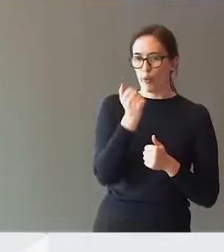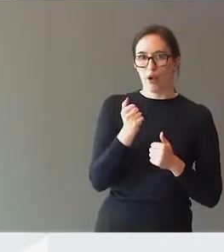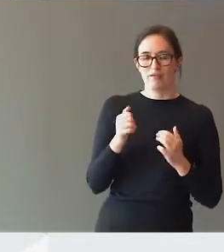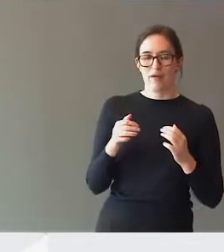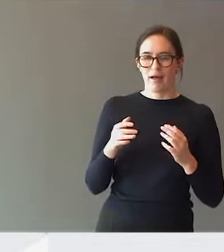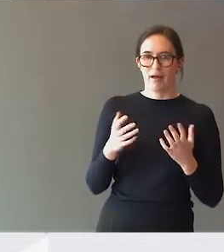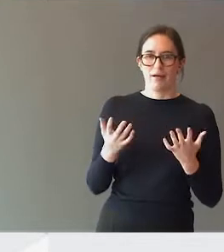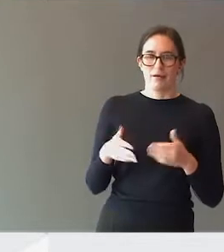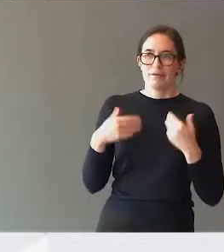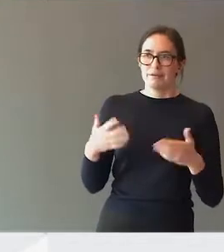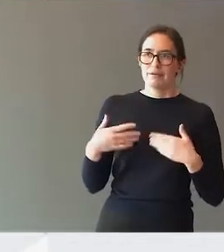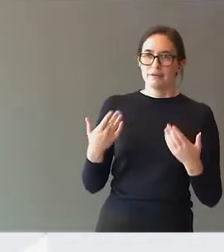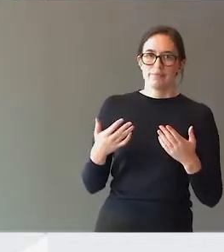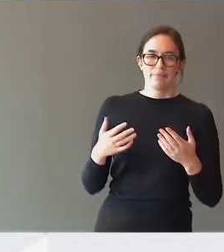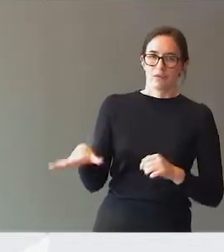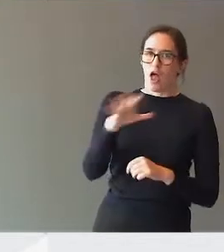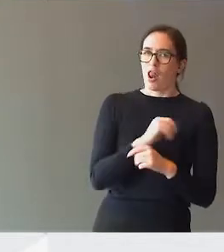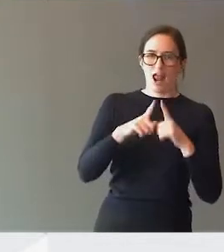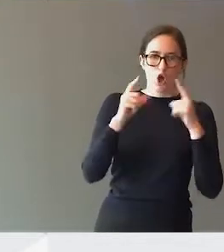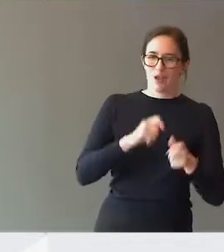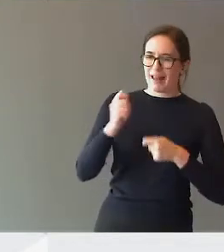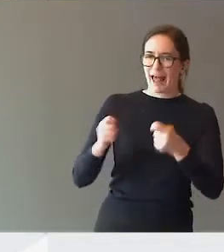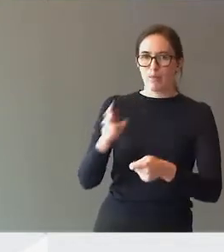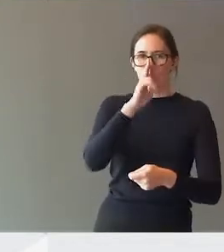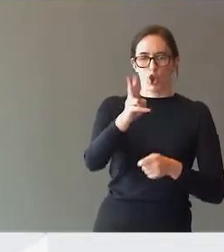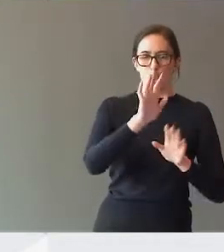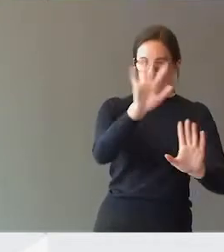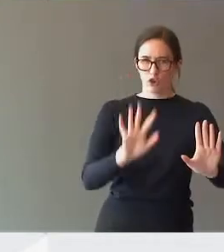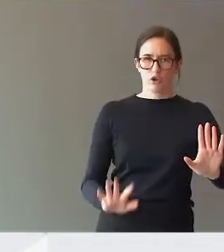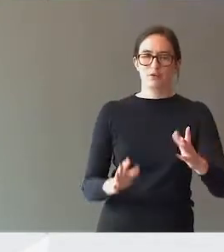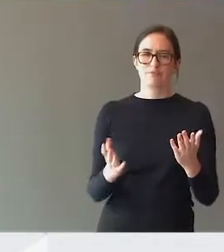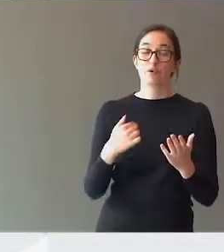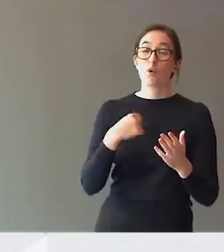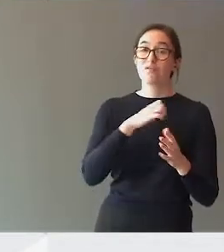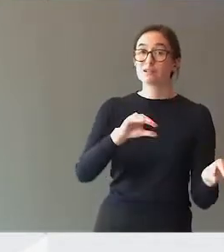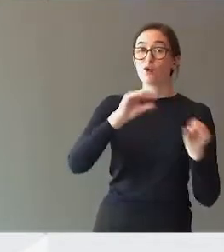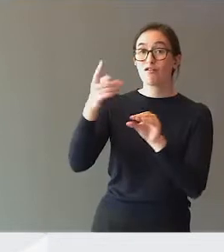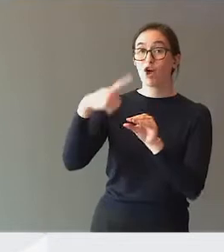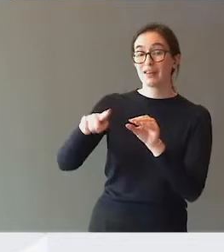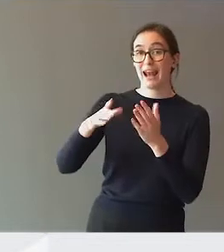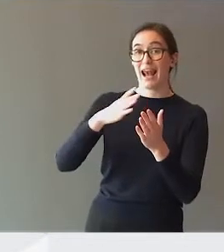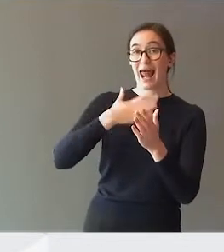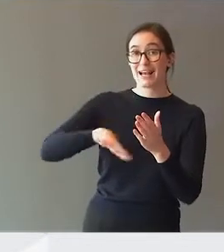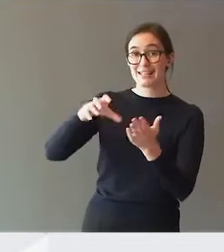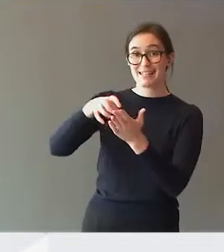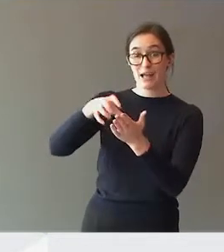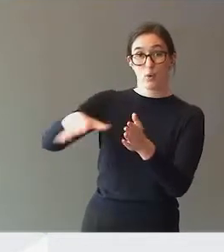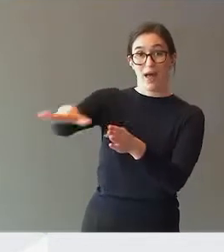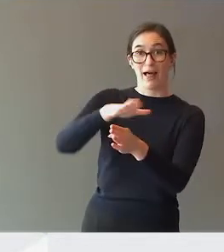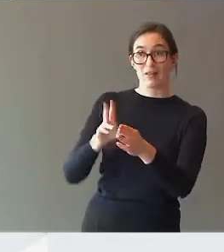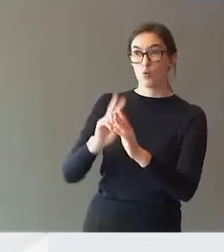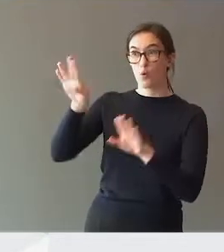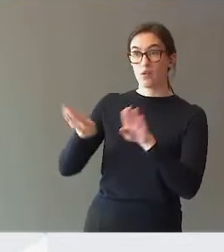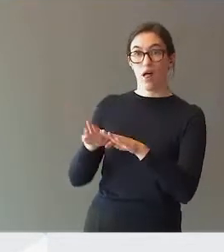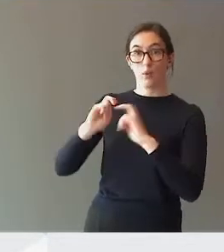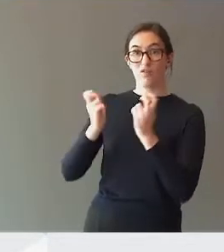alle, liksom stokke alle kortene på nytt igjen. Hadde man overført dette i helsesektoren, så ville vel noen av det utvalget, rett og lagt ned norske sykehus. Det